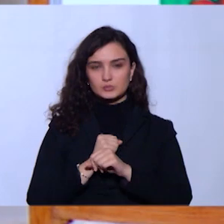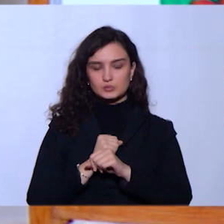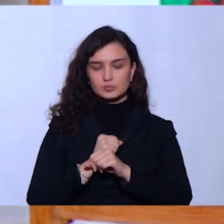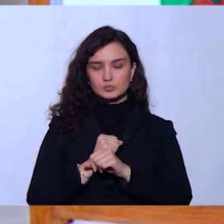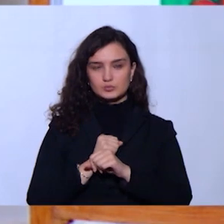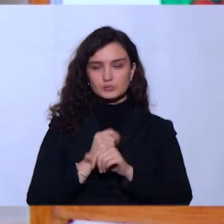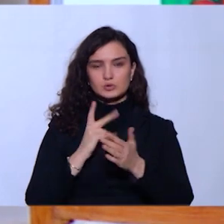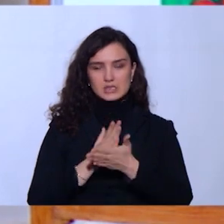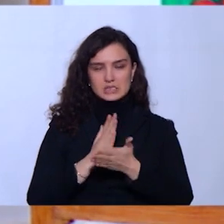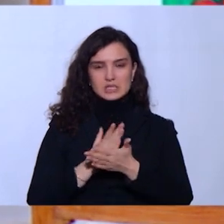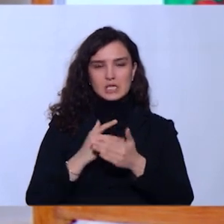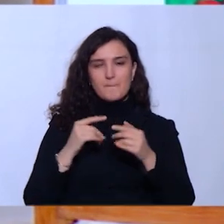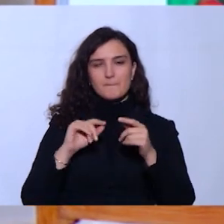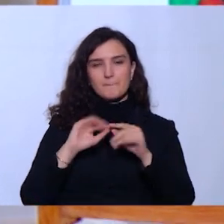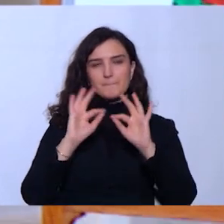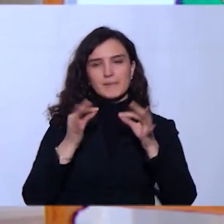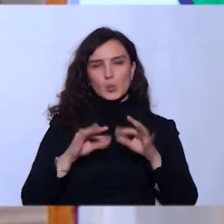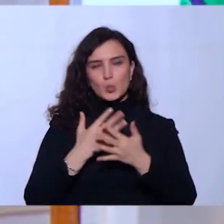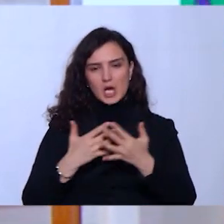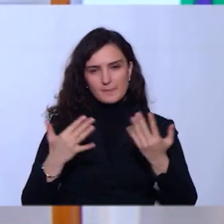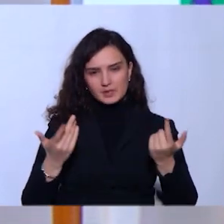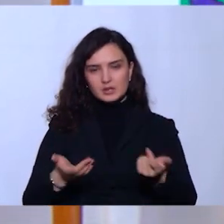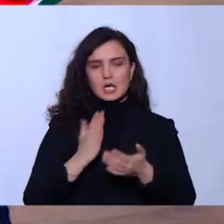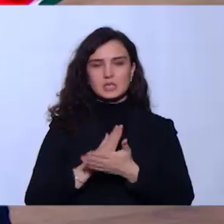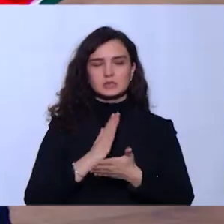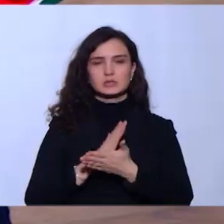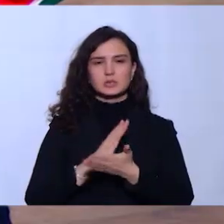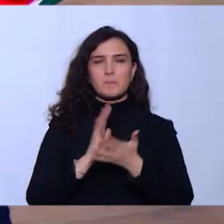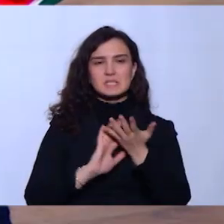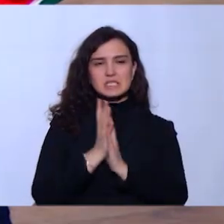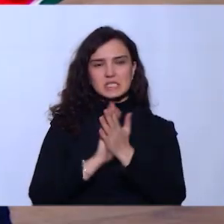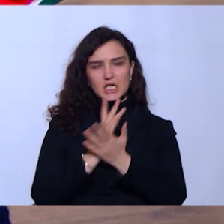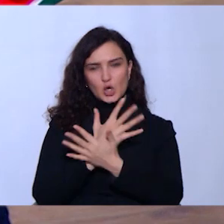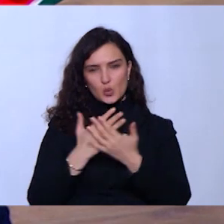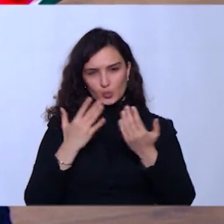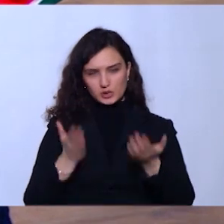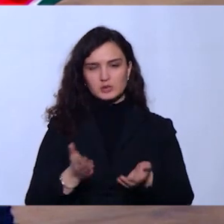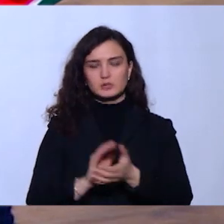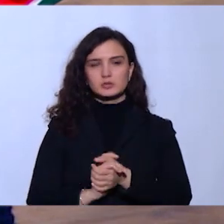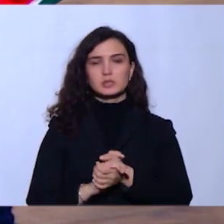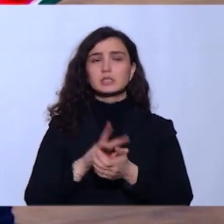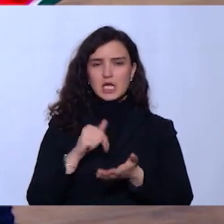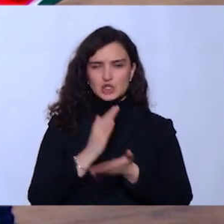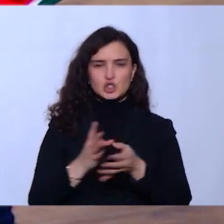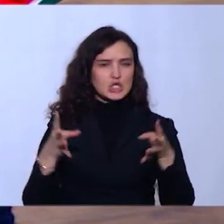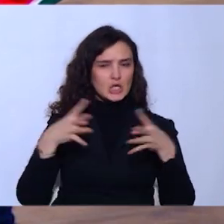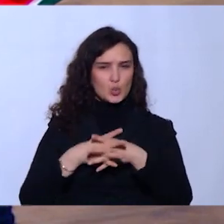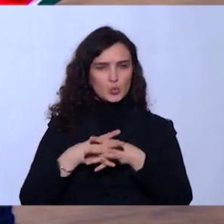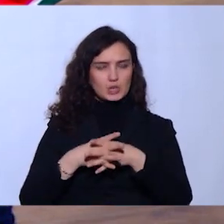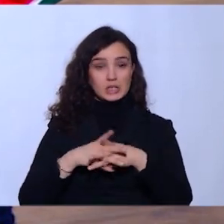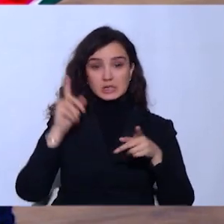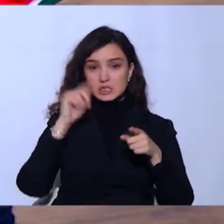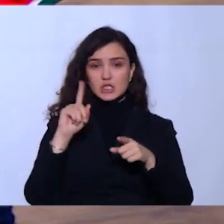გაგახსენებთ, რომ არის გეომეტრიული ორნამენტი, არის მცენარეული და არის შერეული. აი ხა იცით